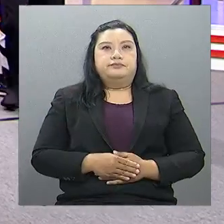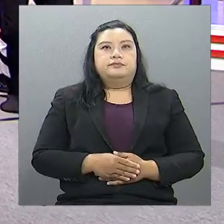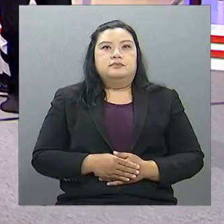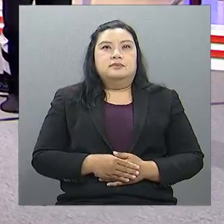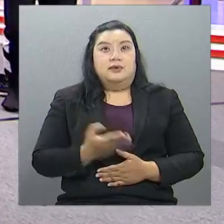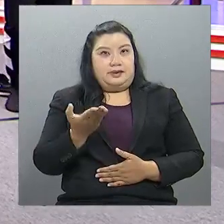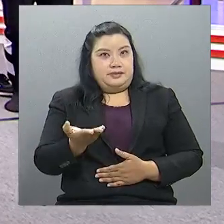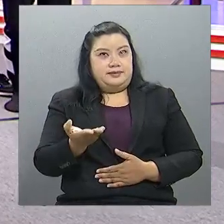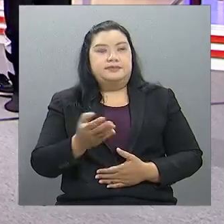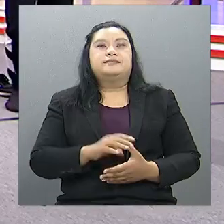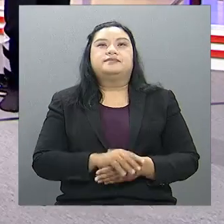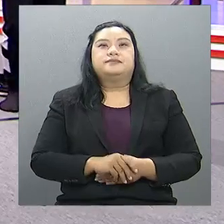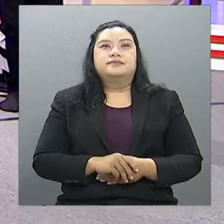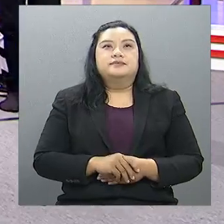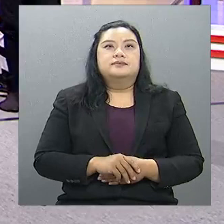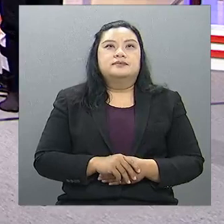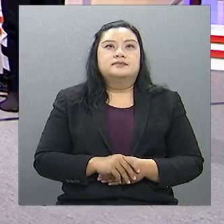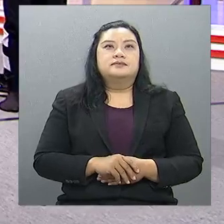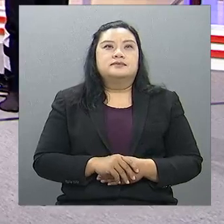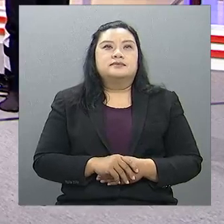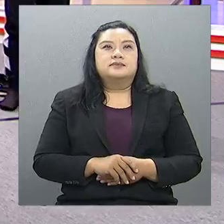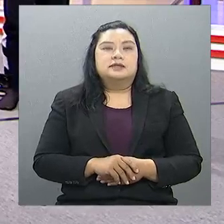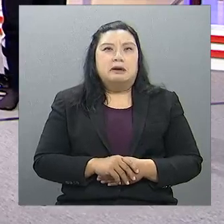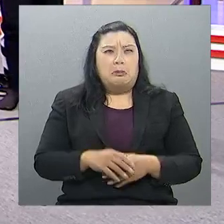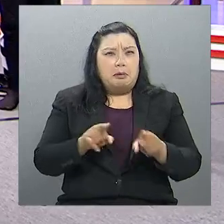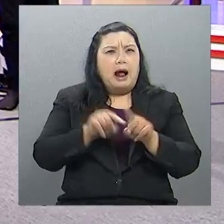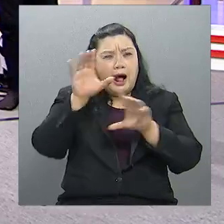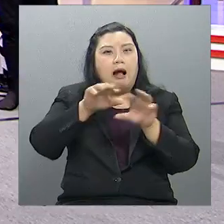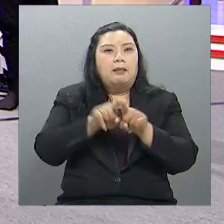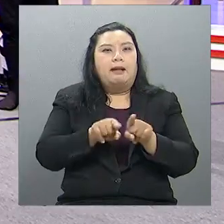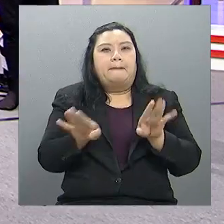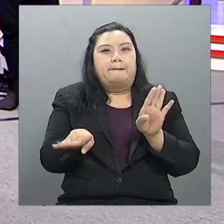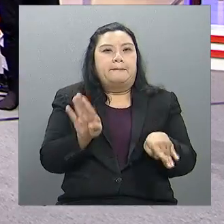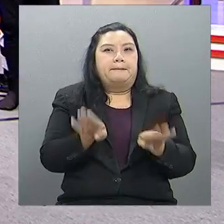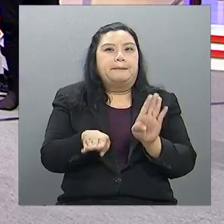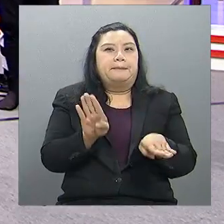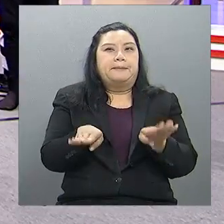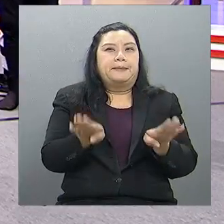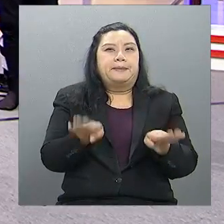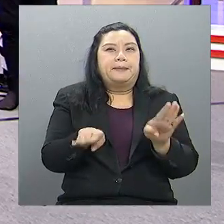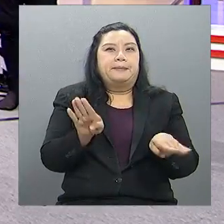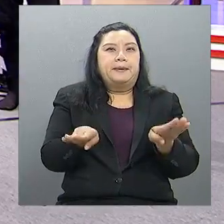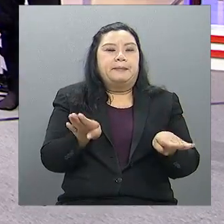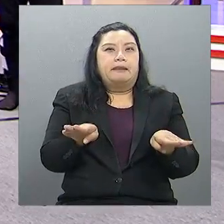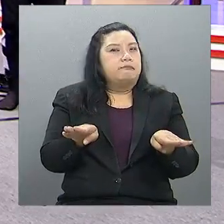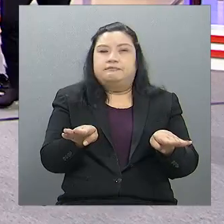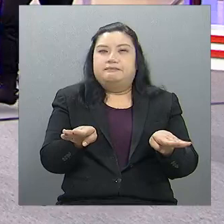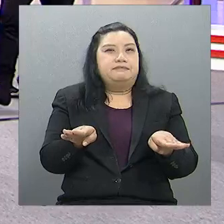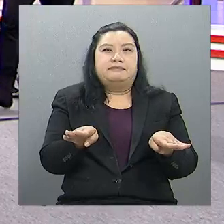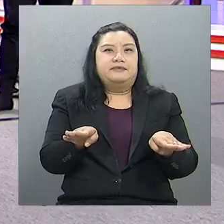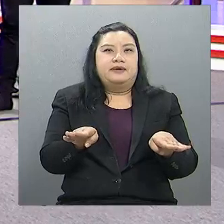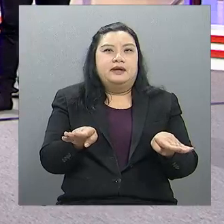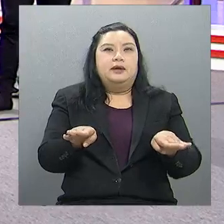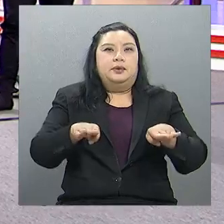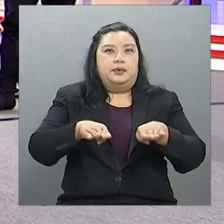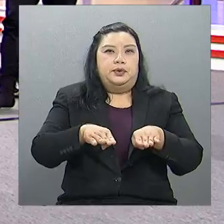ส็เหอเกิหเพจหรายง Hearts คื